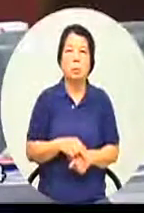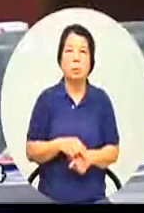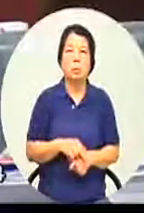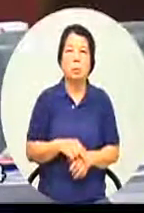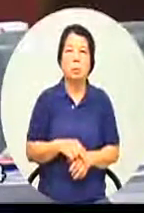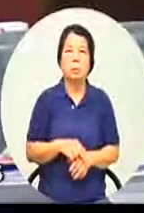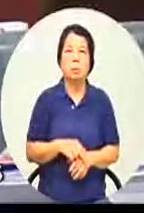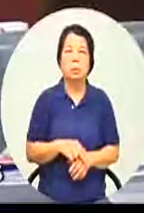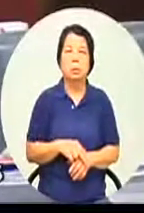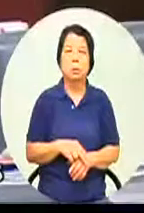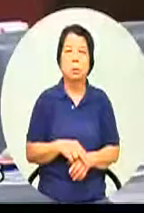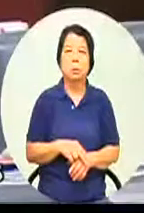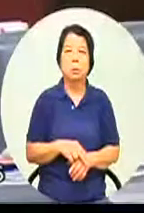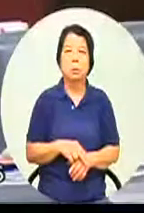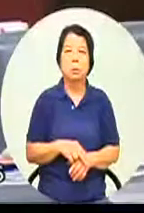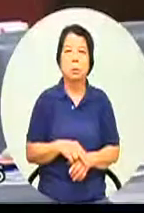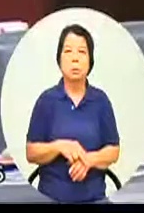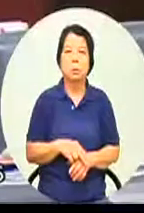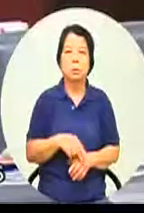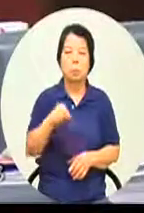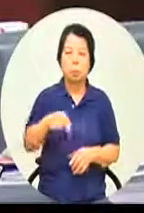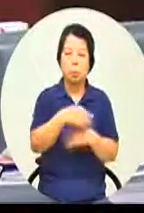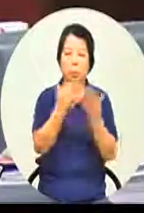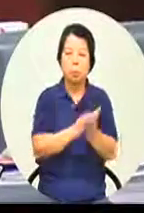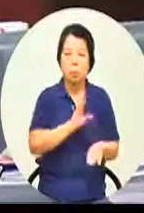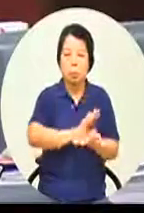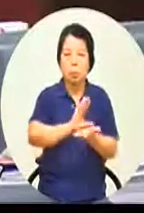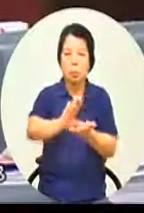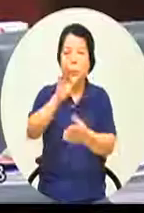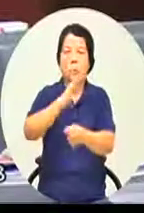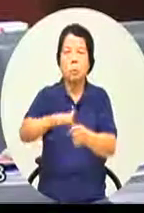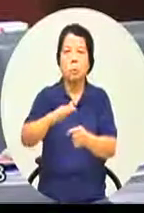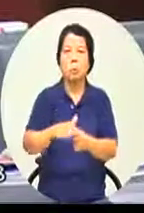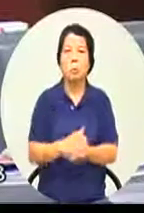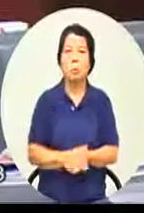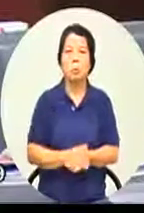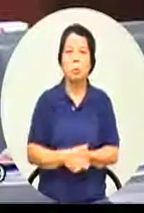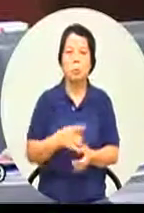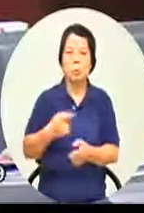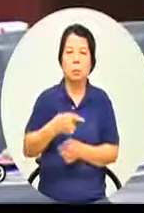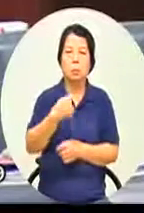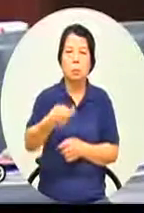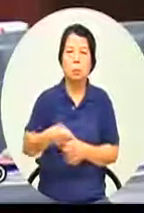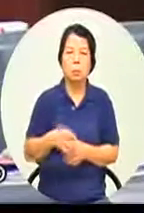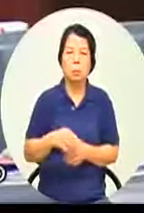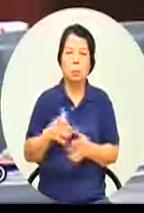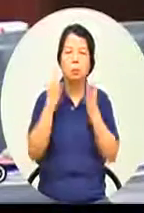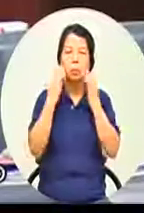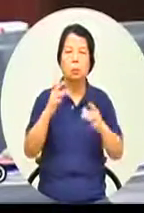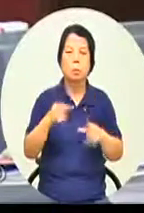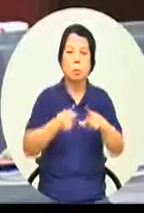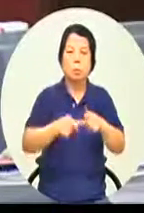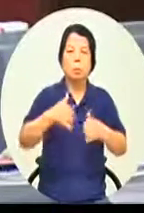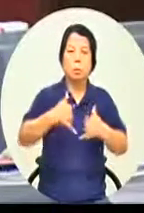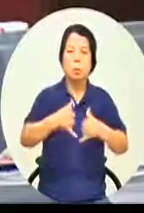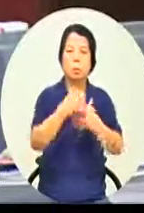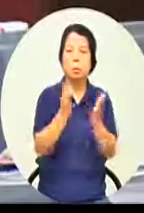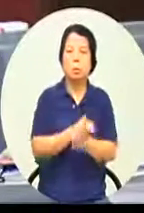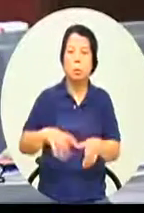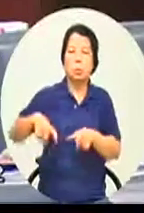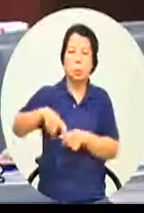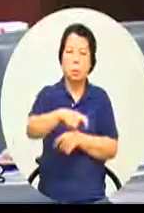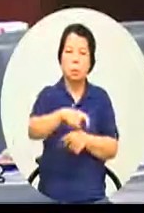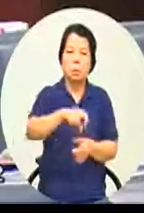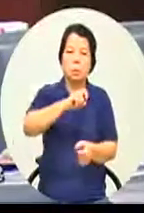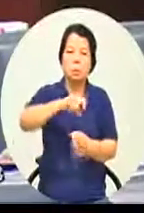的时间哦哈，然后你看这边都停满了。然后再过来，我走蔡公路，蔡公路这边也是机车都停满了，